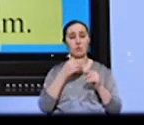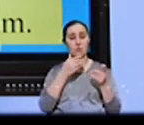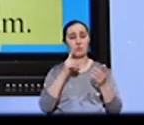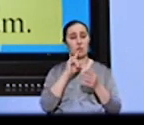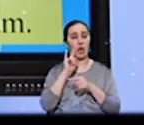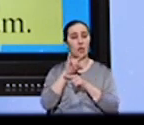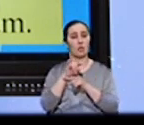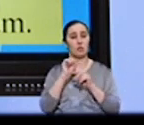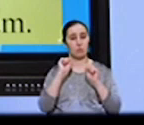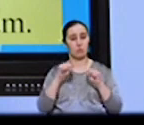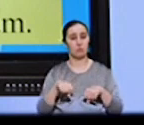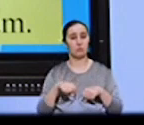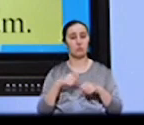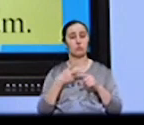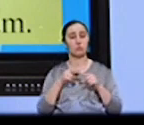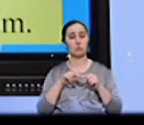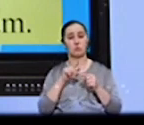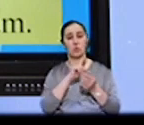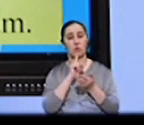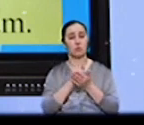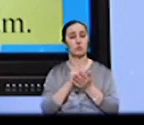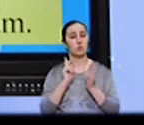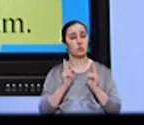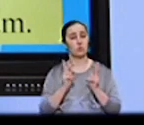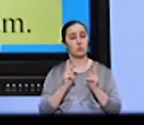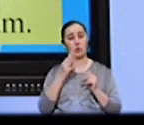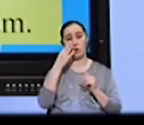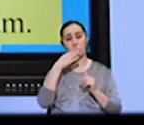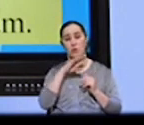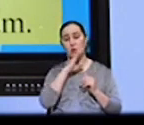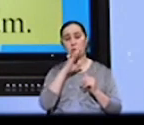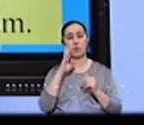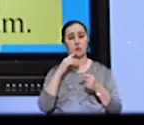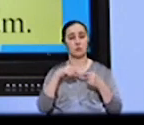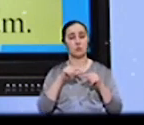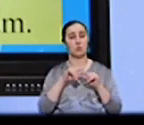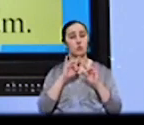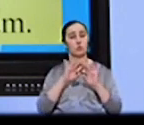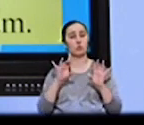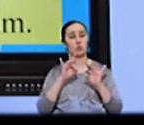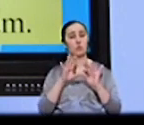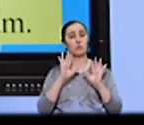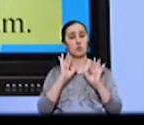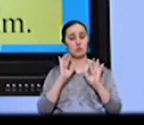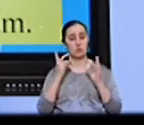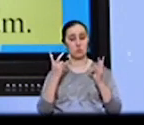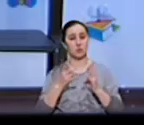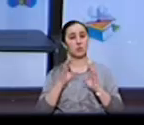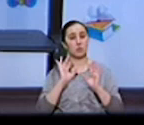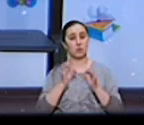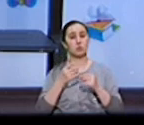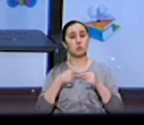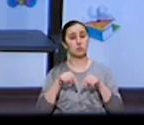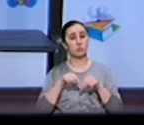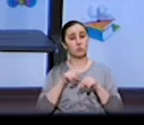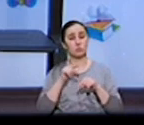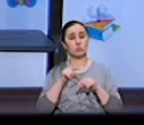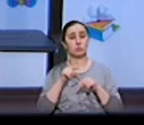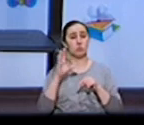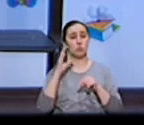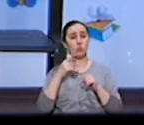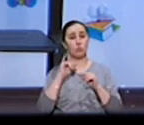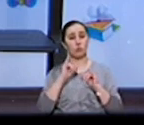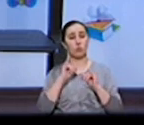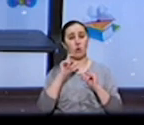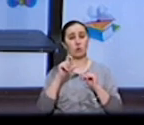siz aldanib qolishingiz mumkin. Buni albatta ustozingiz, ota-onangiz ham tushuntirib bersa kerak, to'g'rimi? Shuning uchun